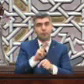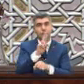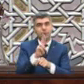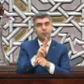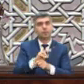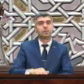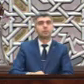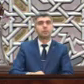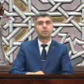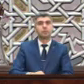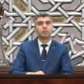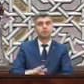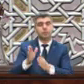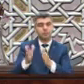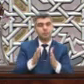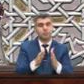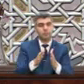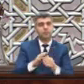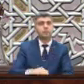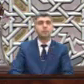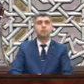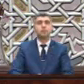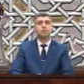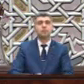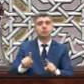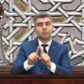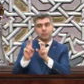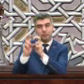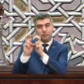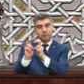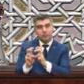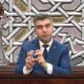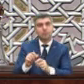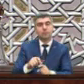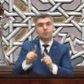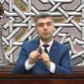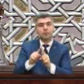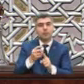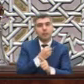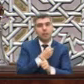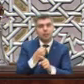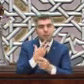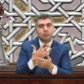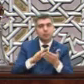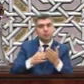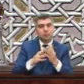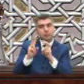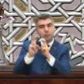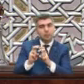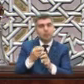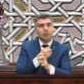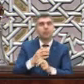نمر إلى السؤال الموالي، سؤال حول النقص في الموارد البشرية للسيدة والسادة النواب المحترمين من فريق العدالة